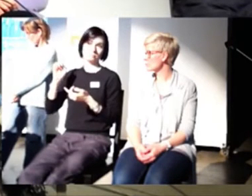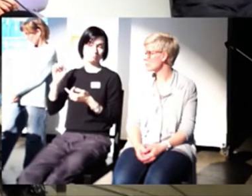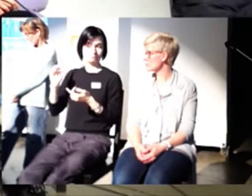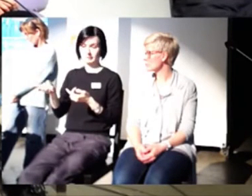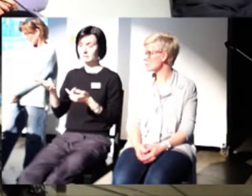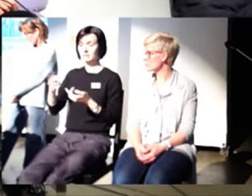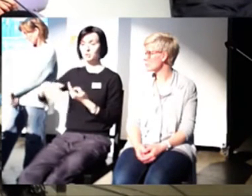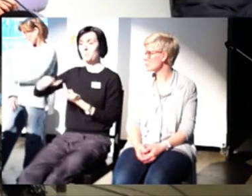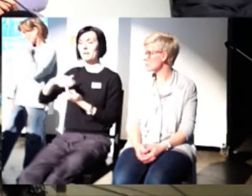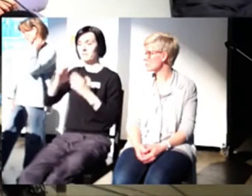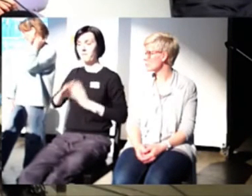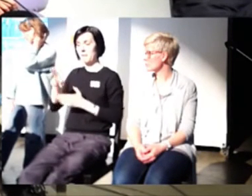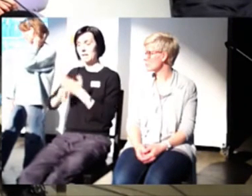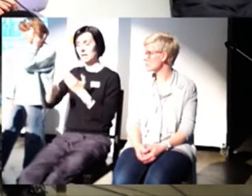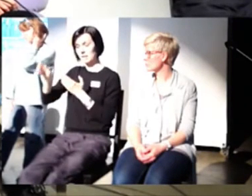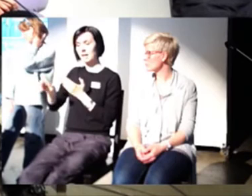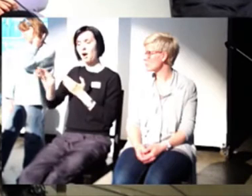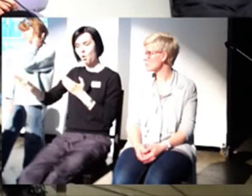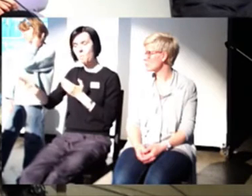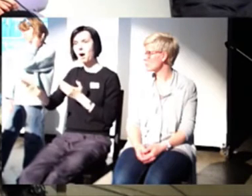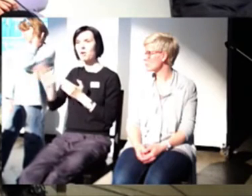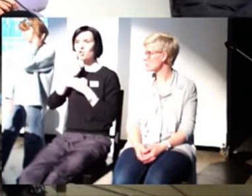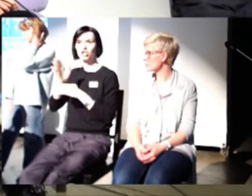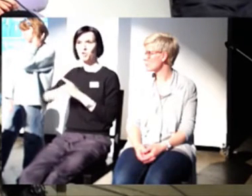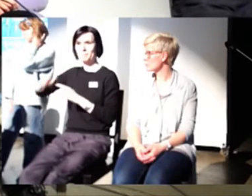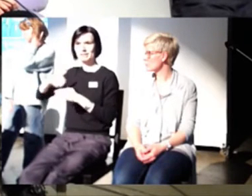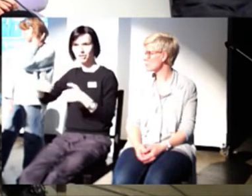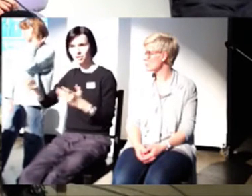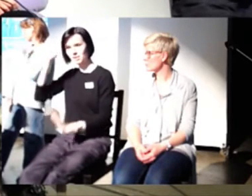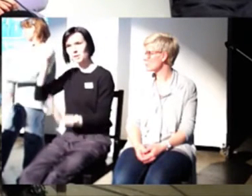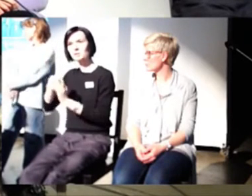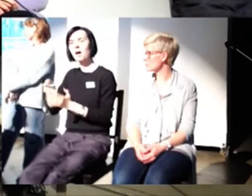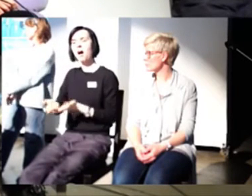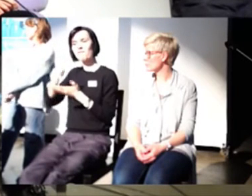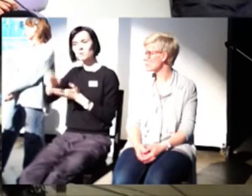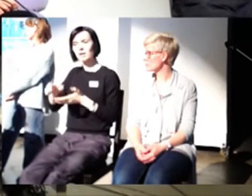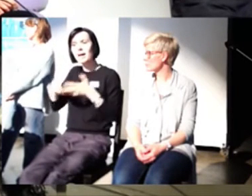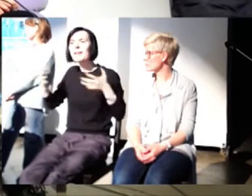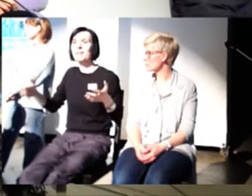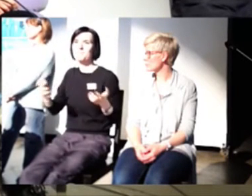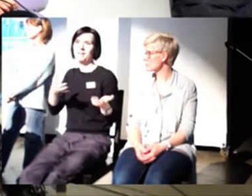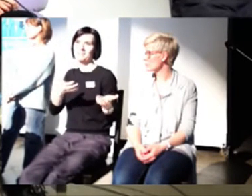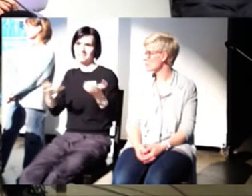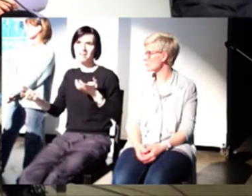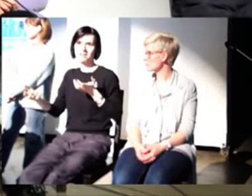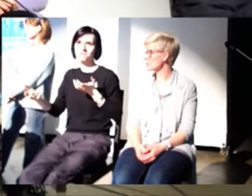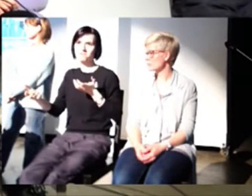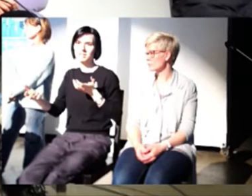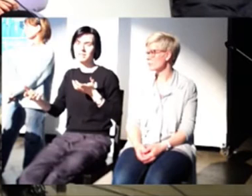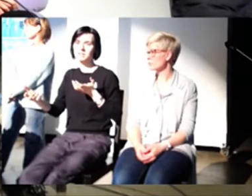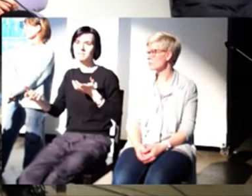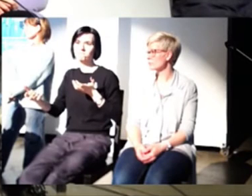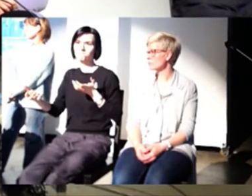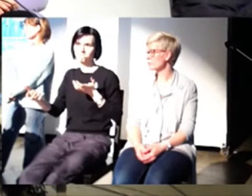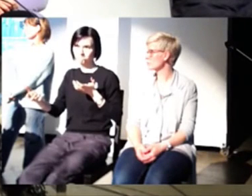niin tarvitsee vielä enemmän apua kuin tavallisesti, jolloin ne henkilökohtaisen avustajan tarve on suuri. Ja